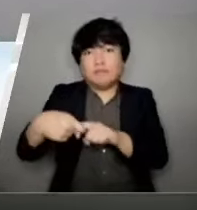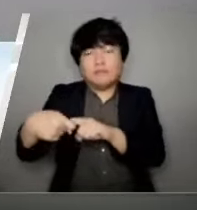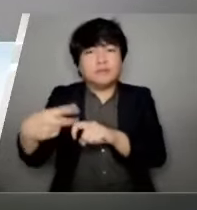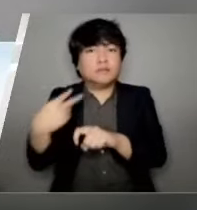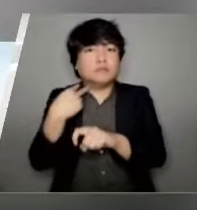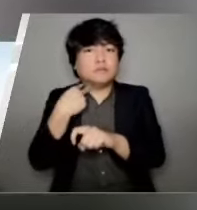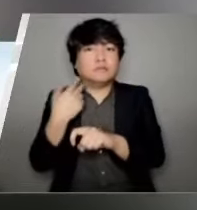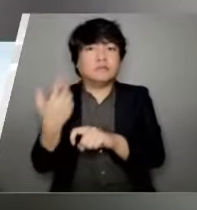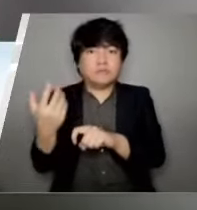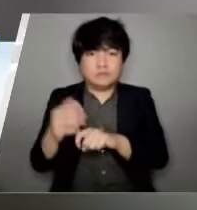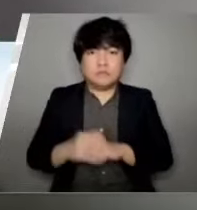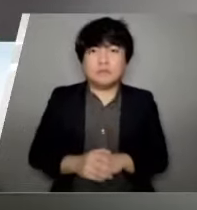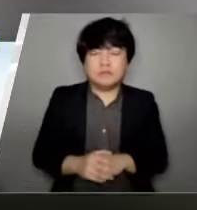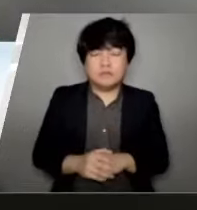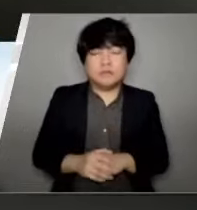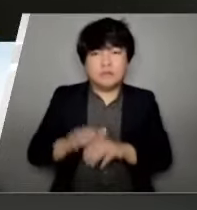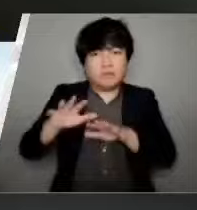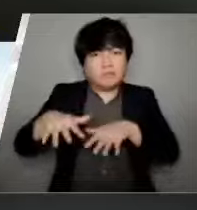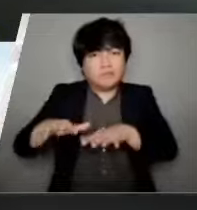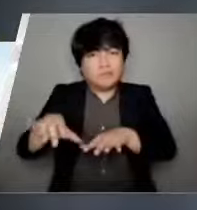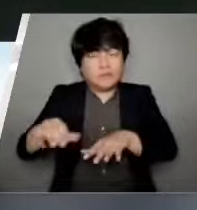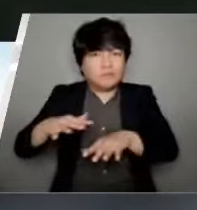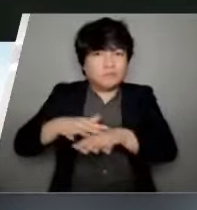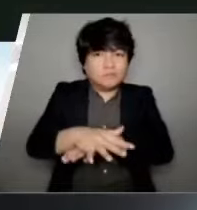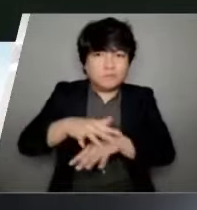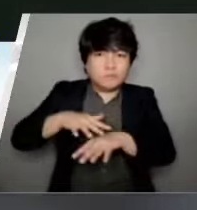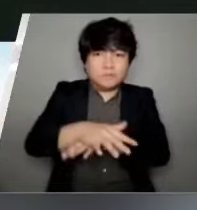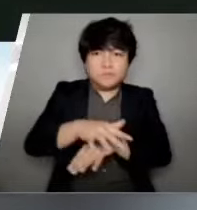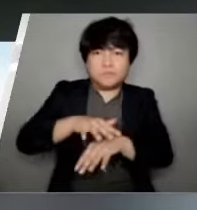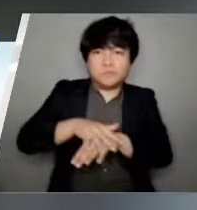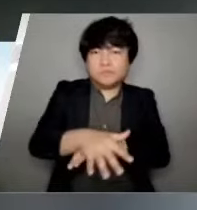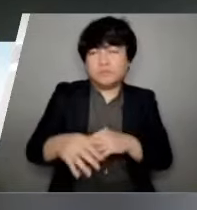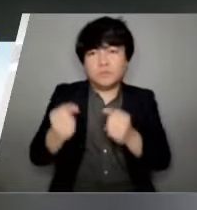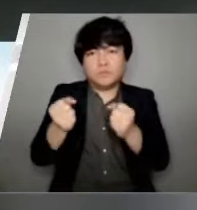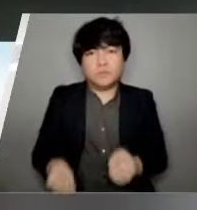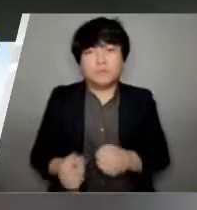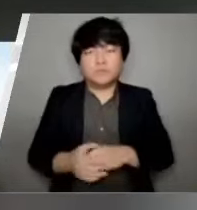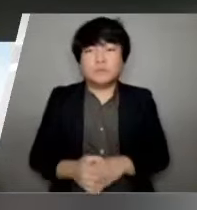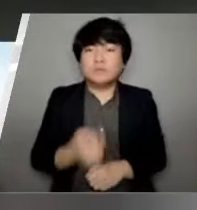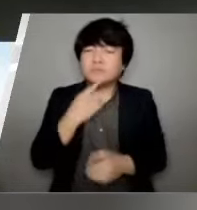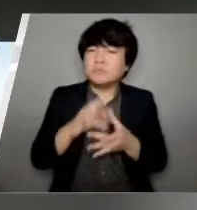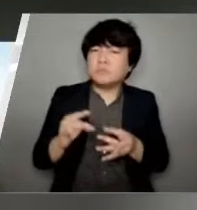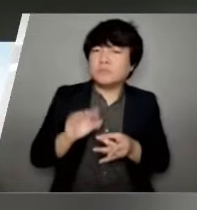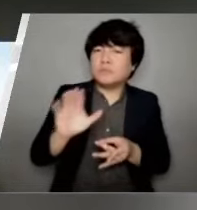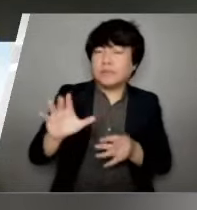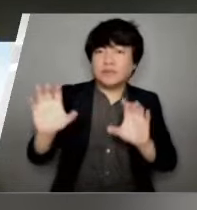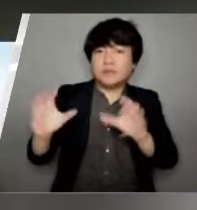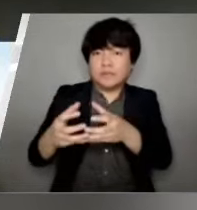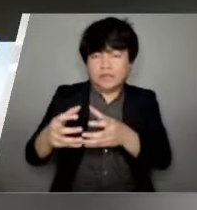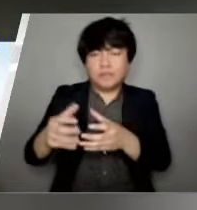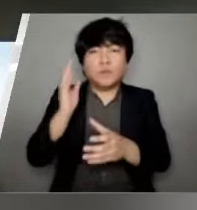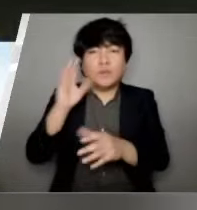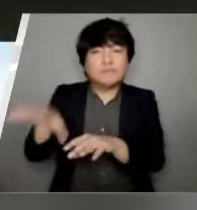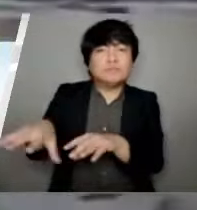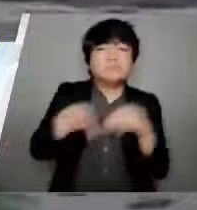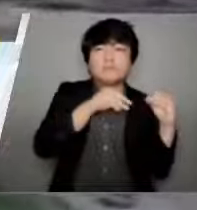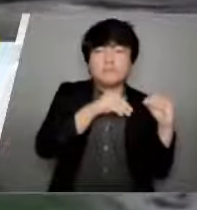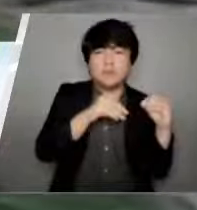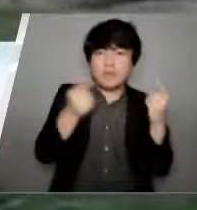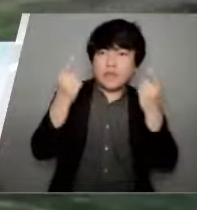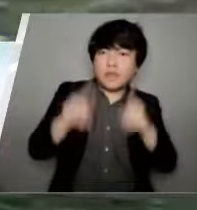ng tubig. Ayon sa Carmen MDRRMO, pauwi na ang grupo galing sa outing nang bumuhos ang malakas na